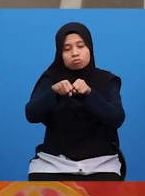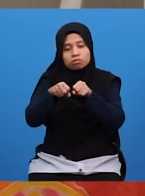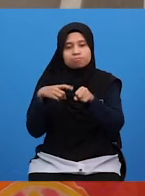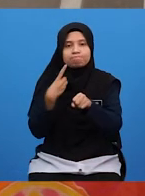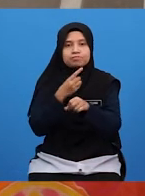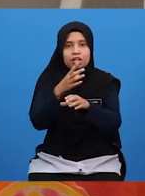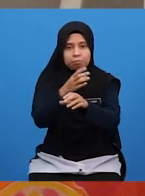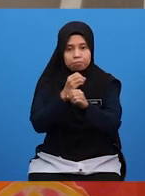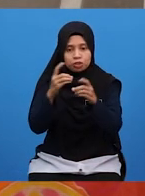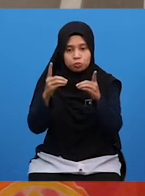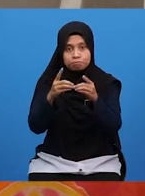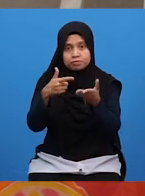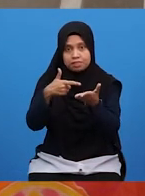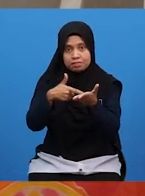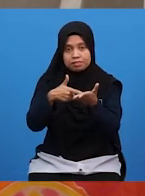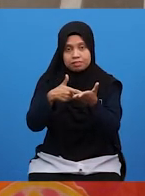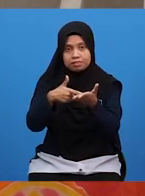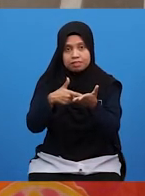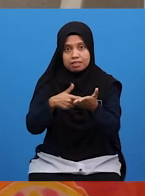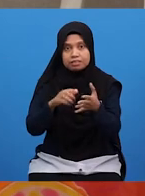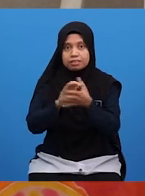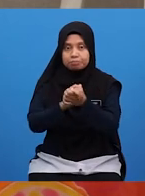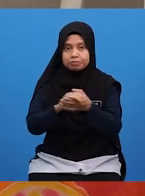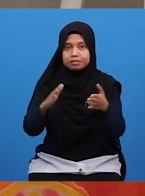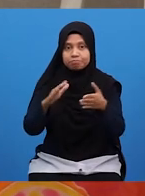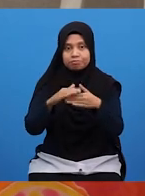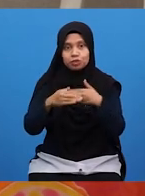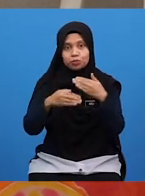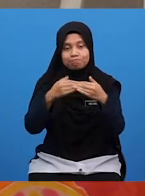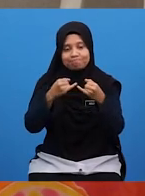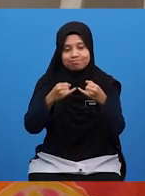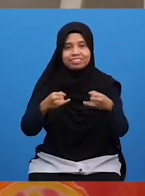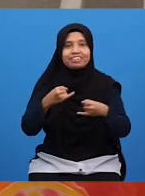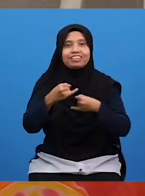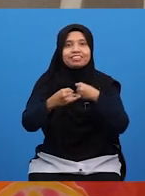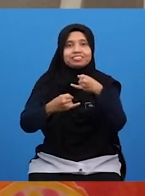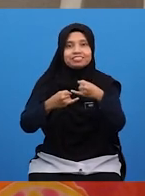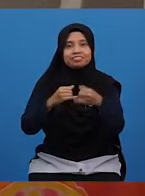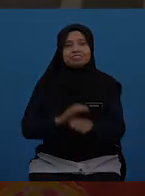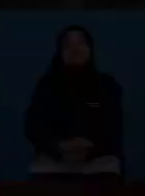Semoga kita dapat berjumpa lagi pada episod seterusnya. Selamat maju jaya!